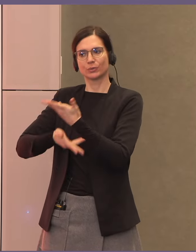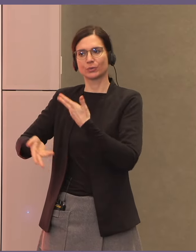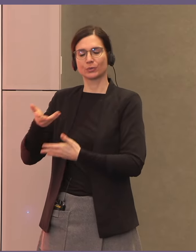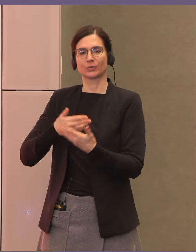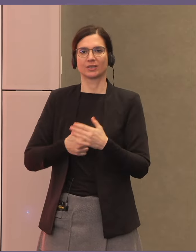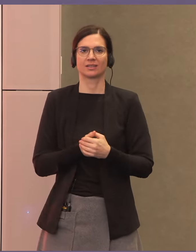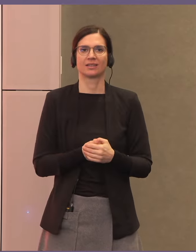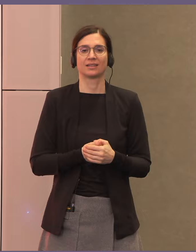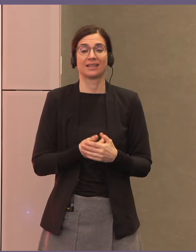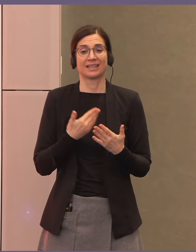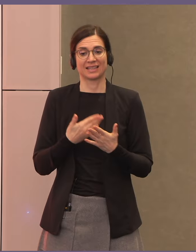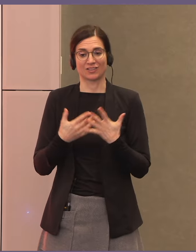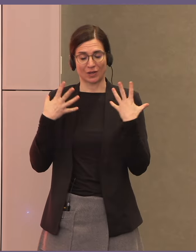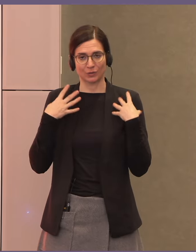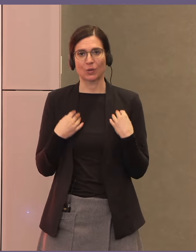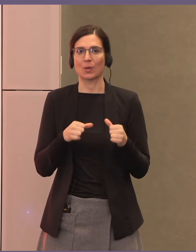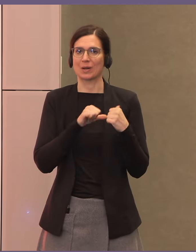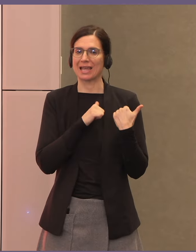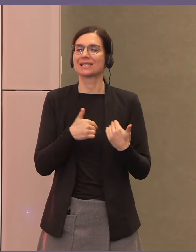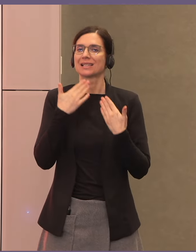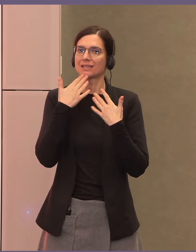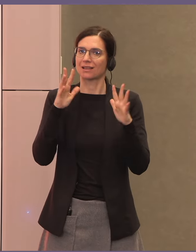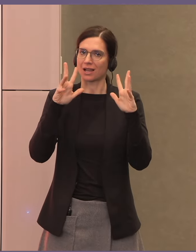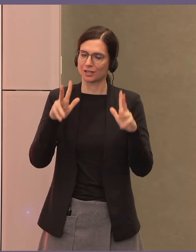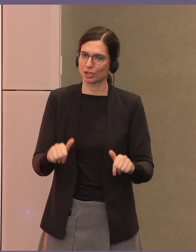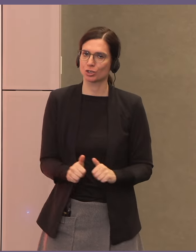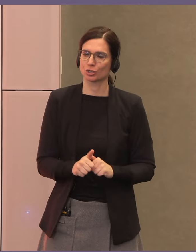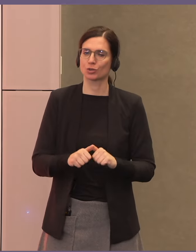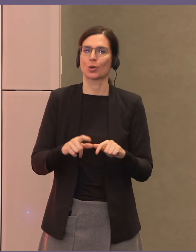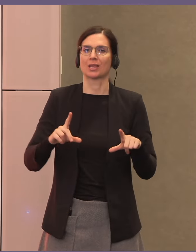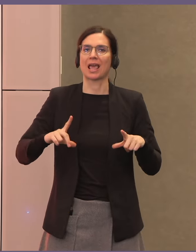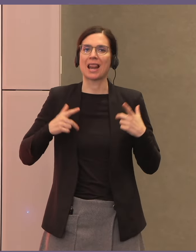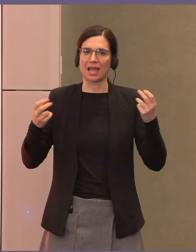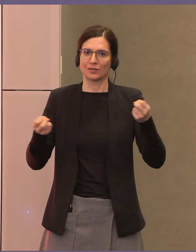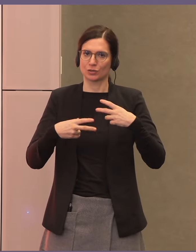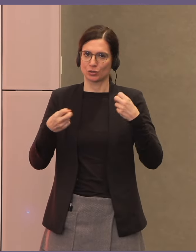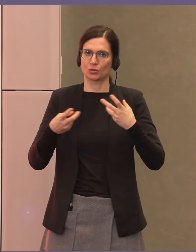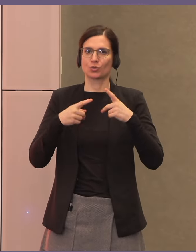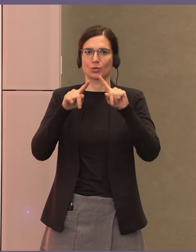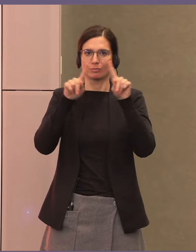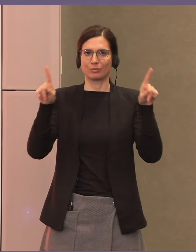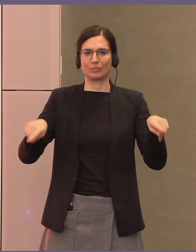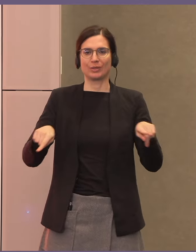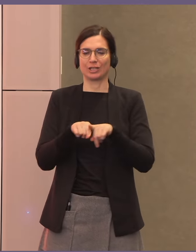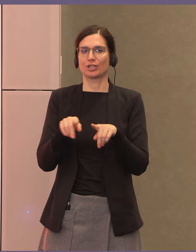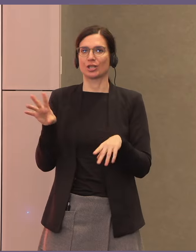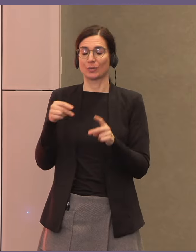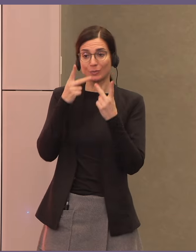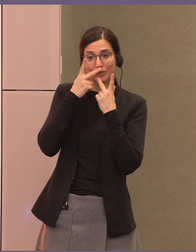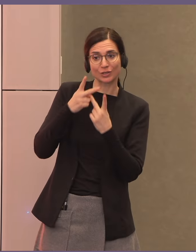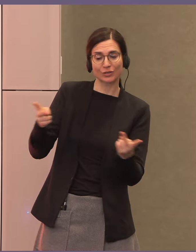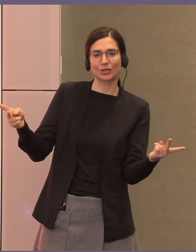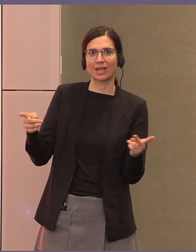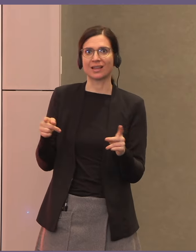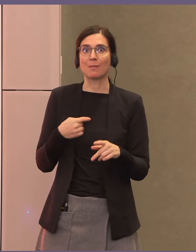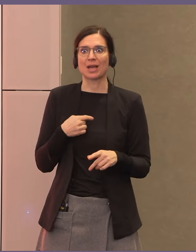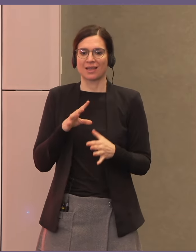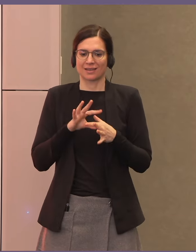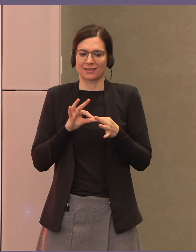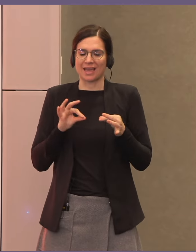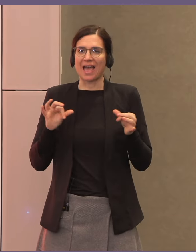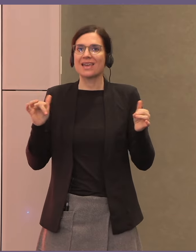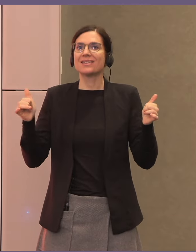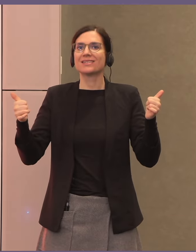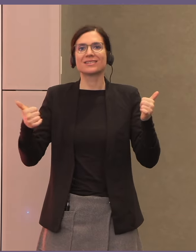an dieser Stelle daher wirklich noch einmal ein herzliches Dankeschön an all jene die heute hoffentlich hier den Spirit von Barbara